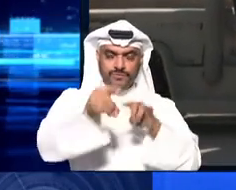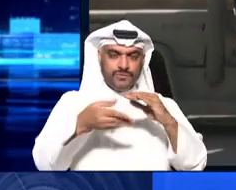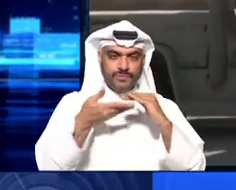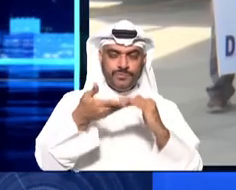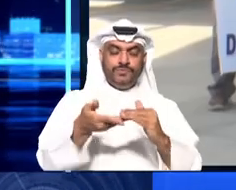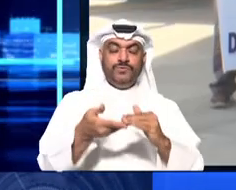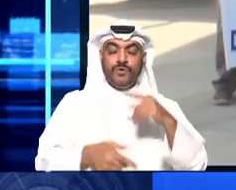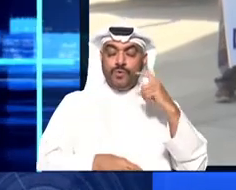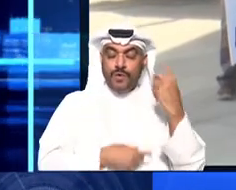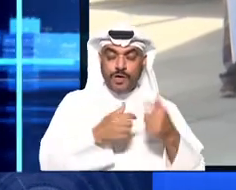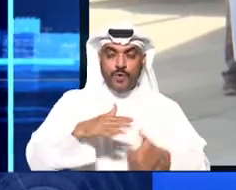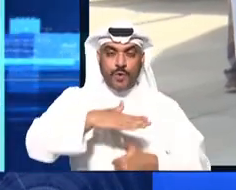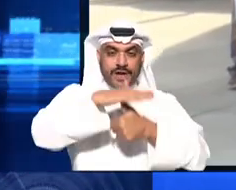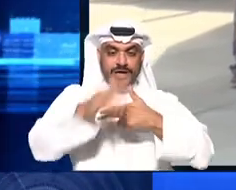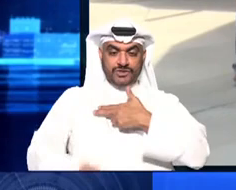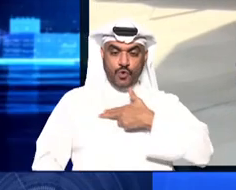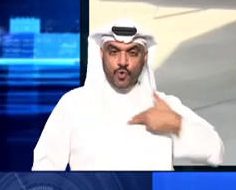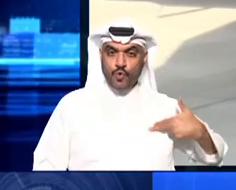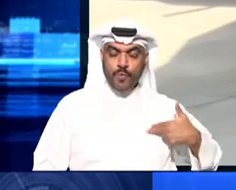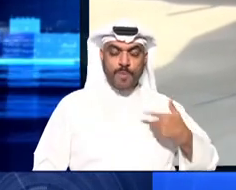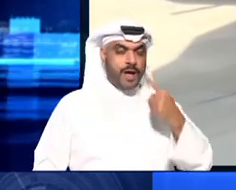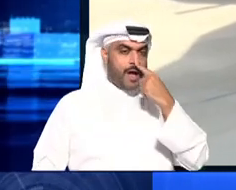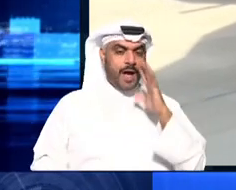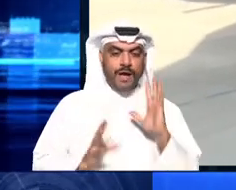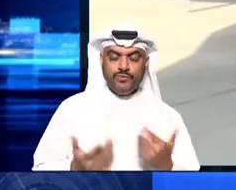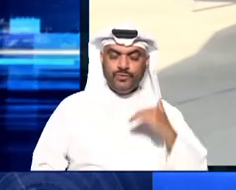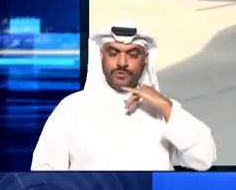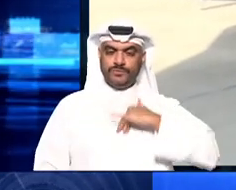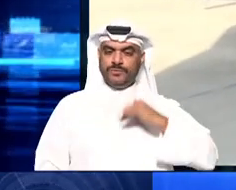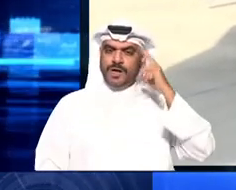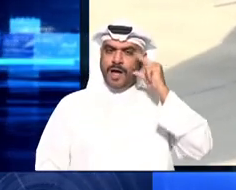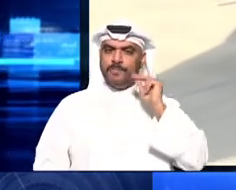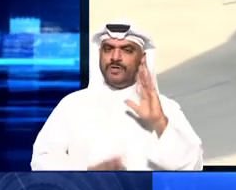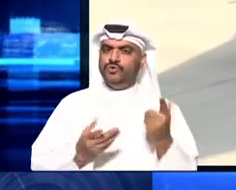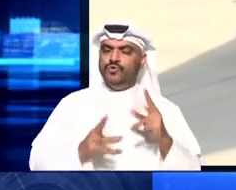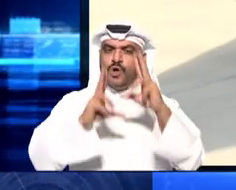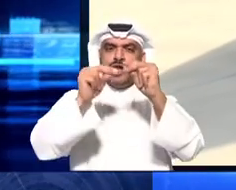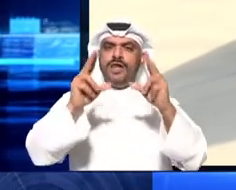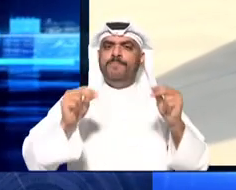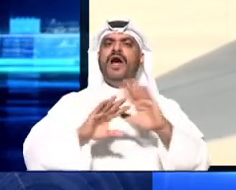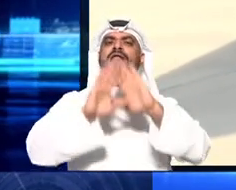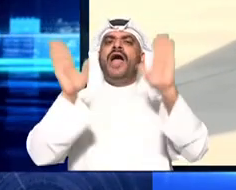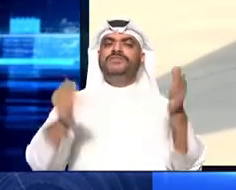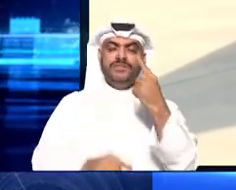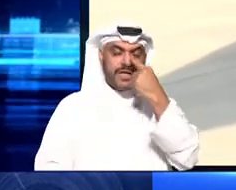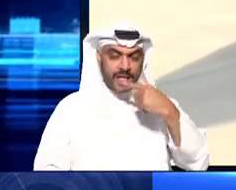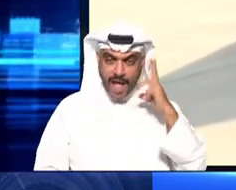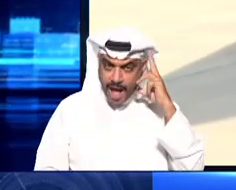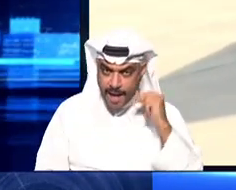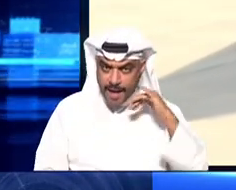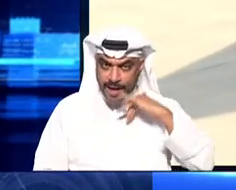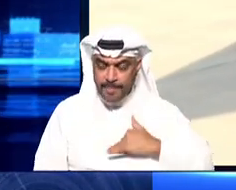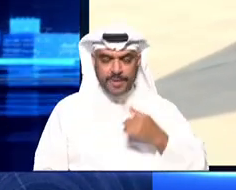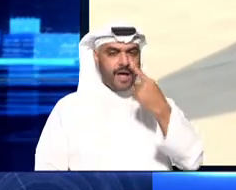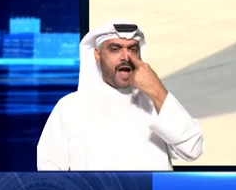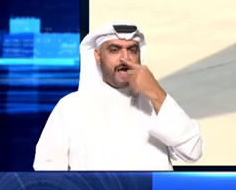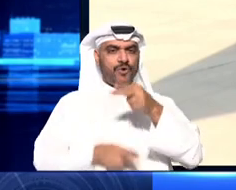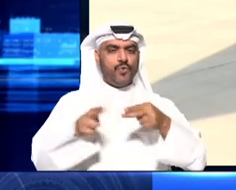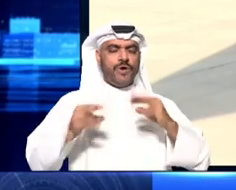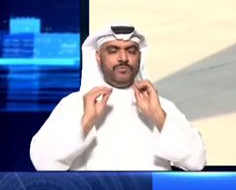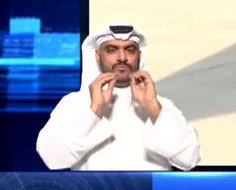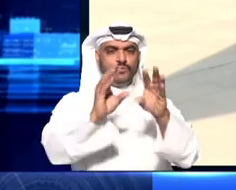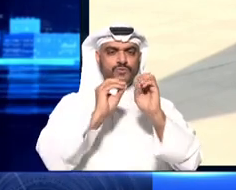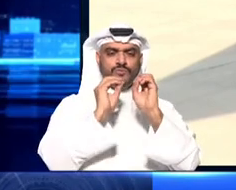سمو رئيس مجلس الوزراء الشيخ صباح الخالد الحمد الصباح حفظه الله، وبوحي